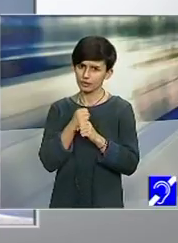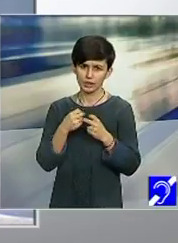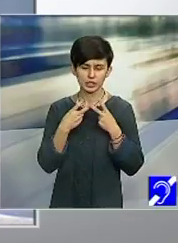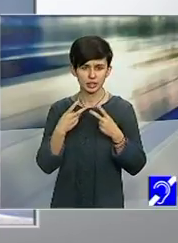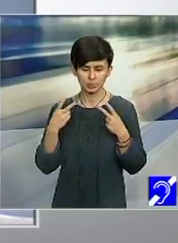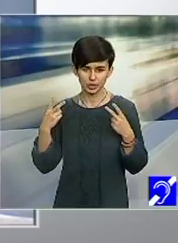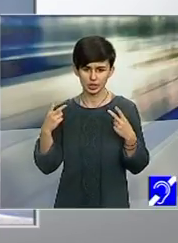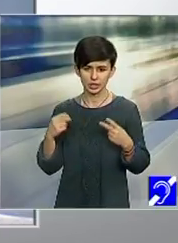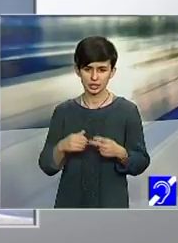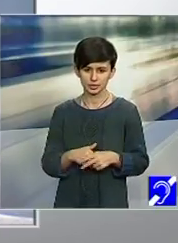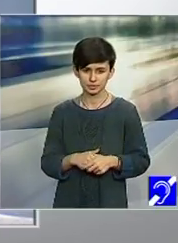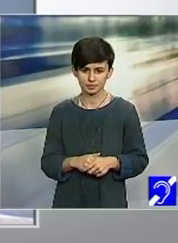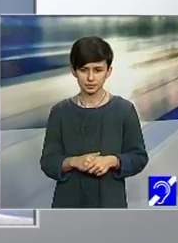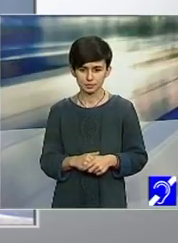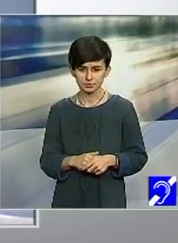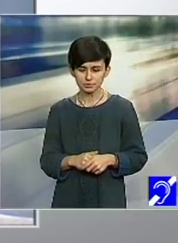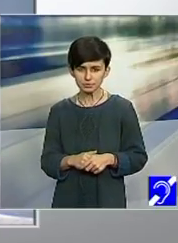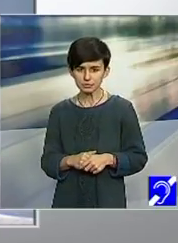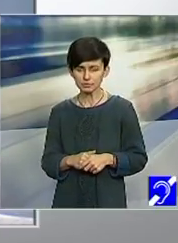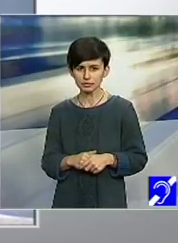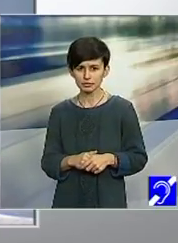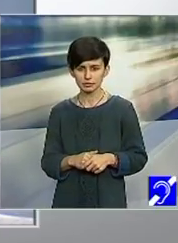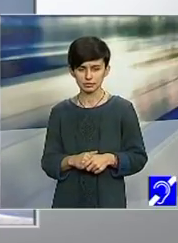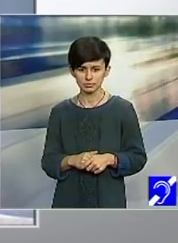și de multe ori